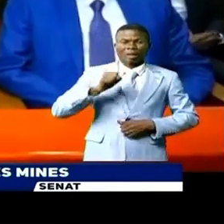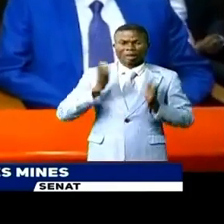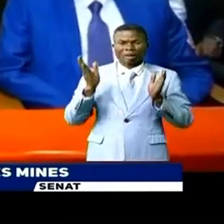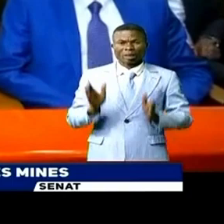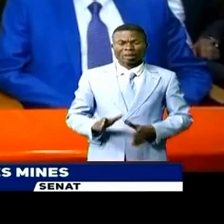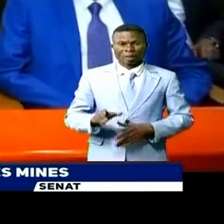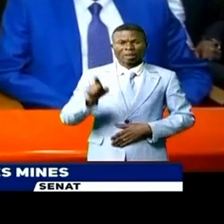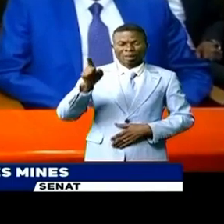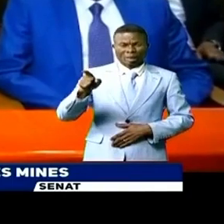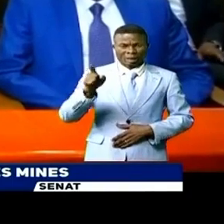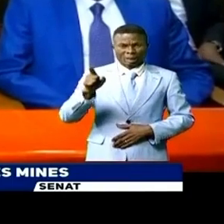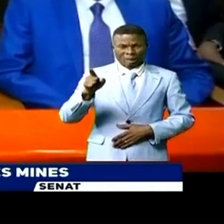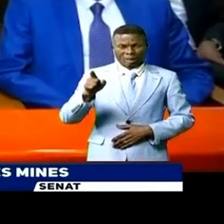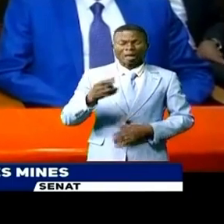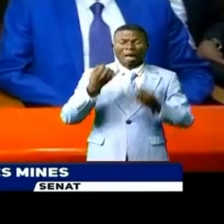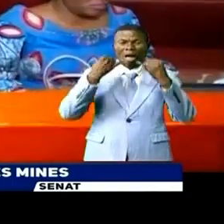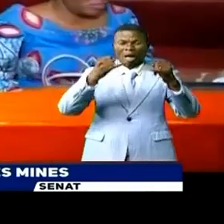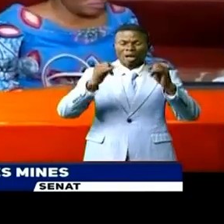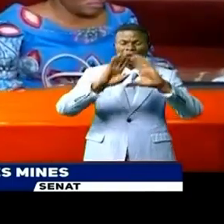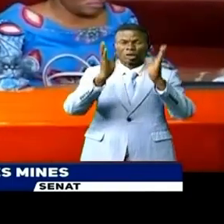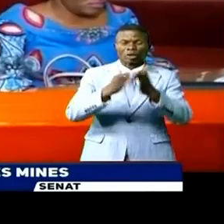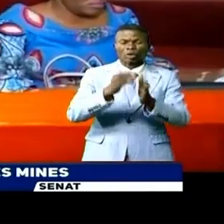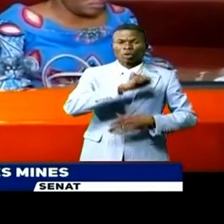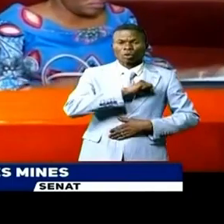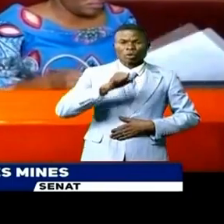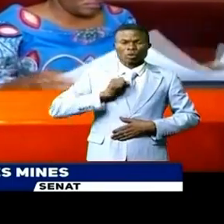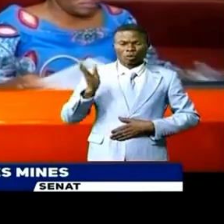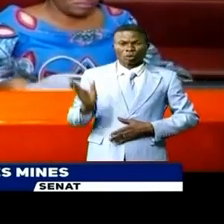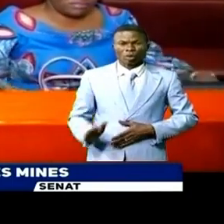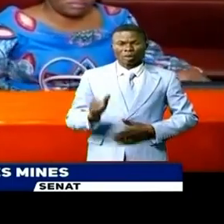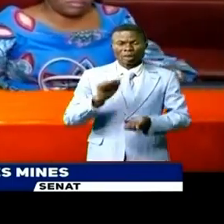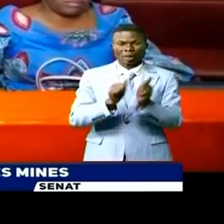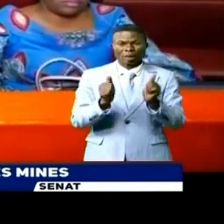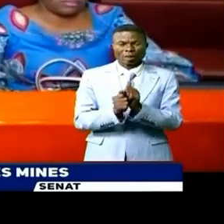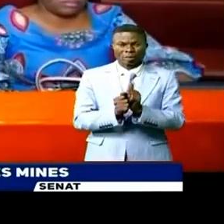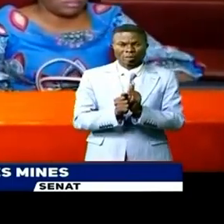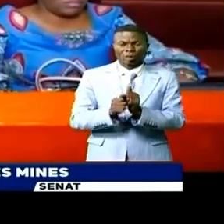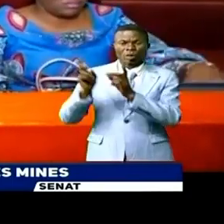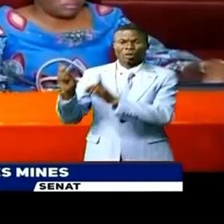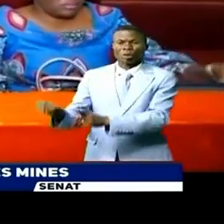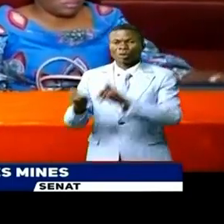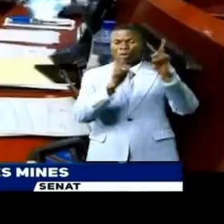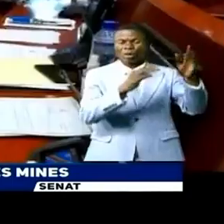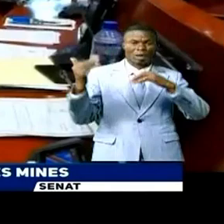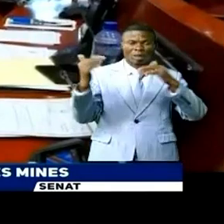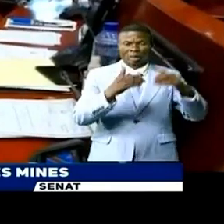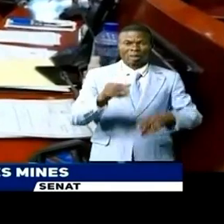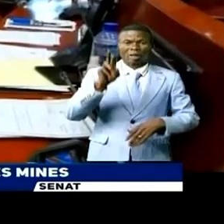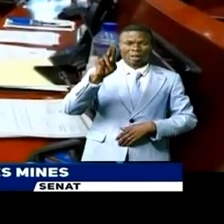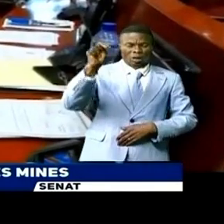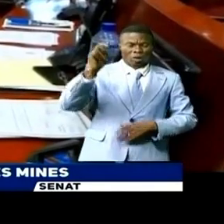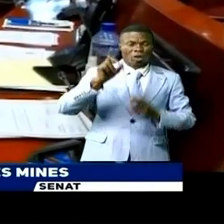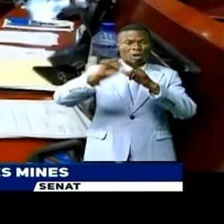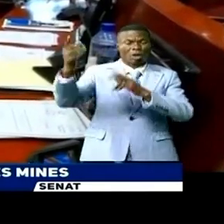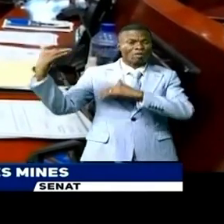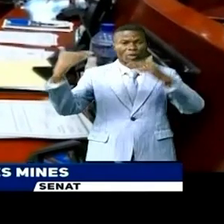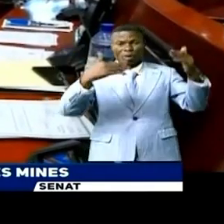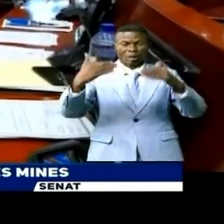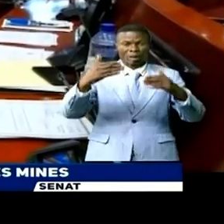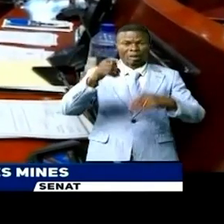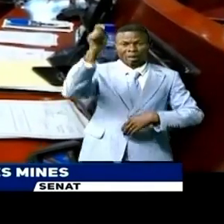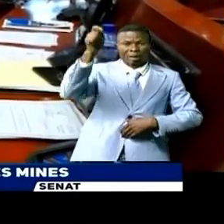vous d'un bandit qui a informé la plénière de la situation des déplacés de guerre à routes fuyant les combats entre les